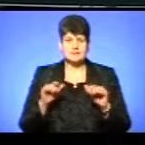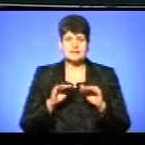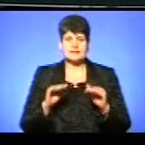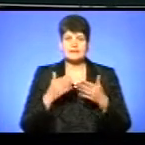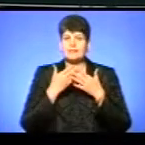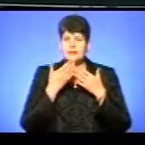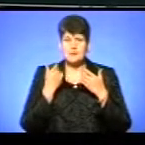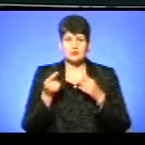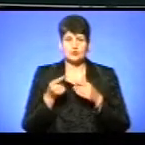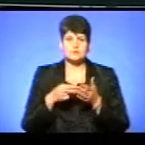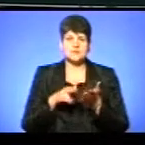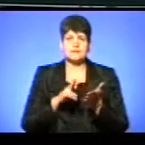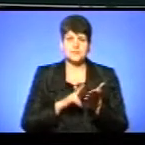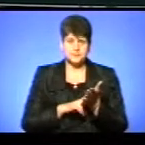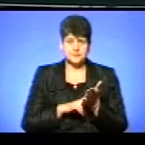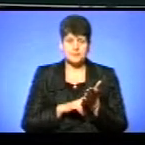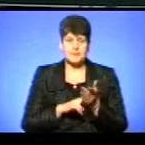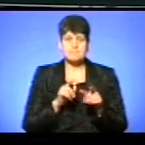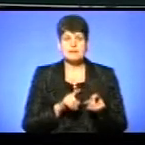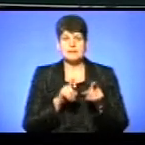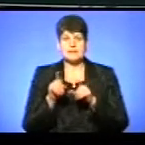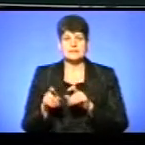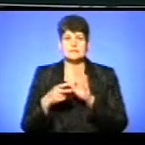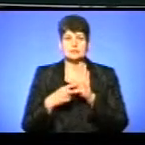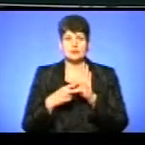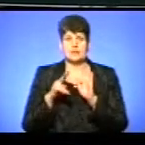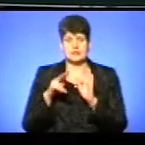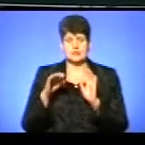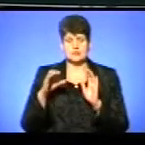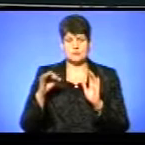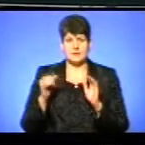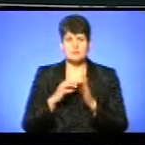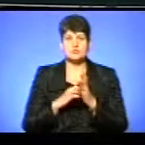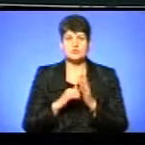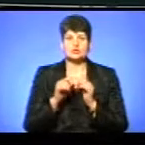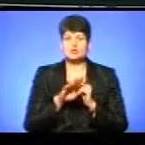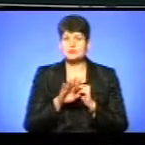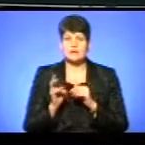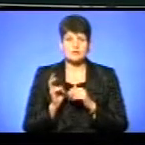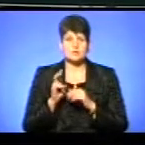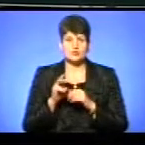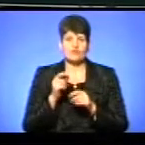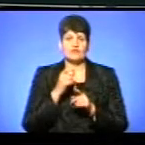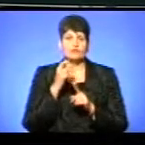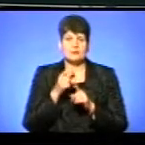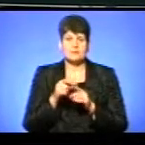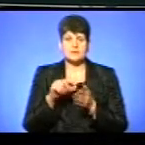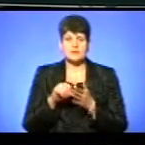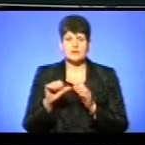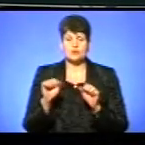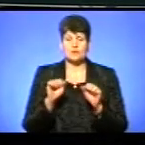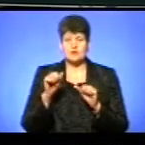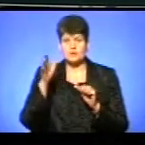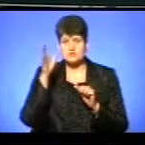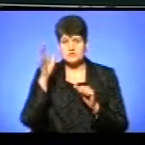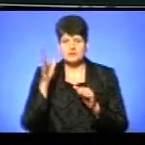не мають тернопільської реєстрації, перенесли на 7 листопада. Причина у тому, що не з'явився відповідач – представники управління освіти і